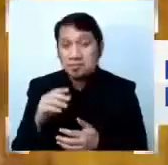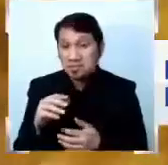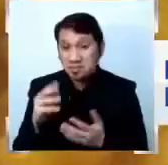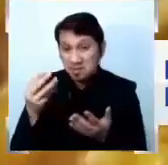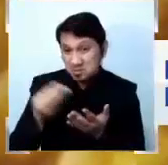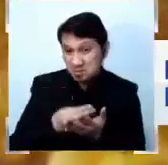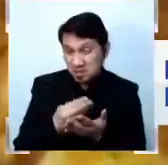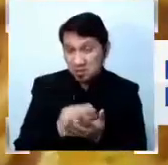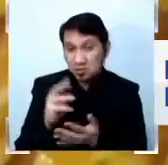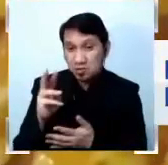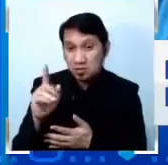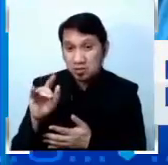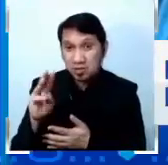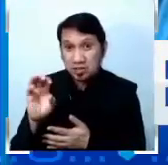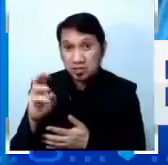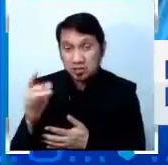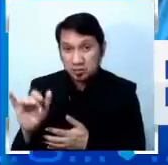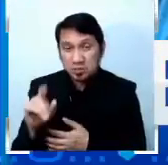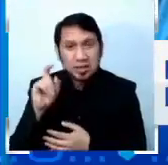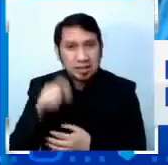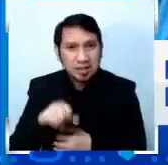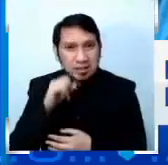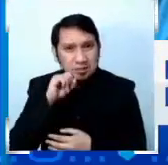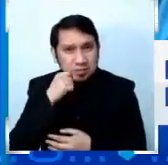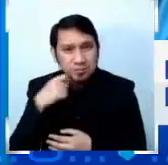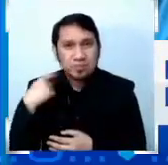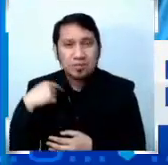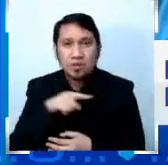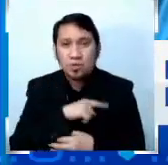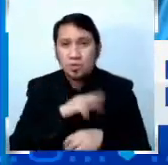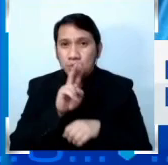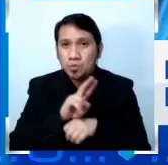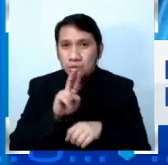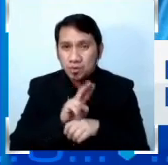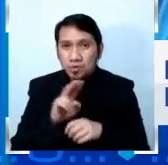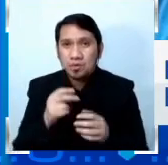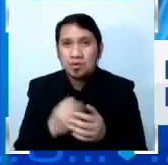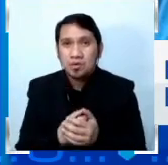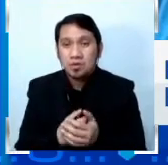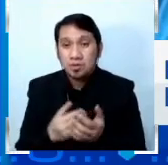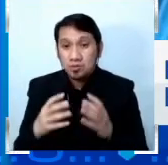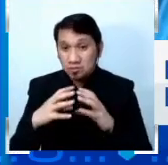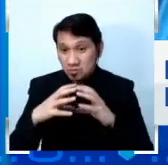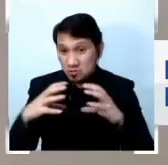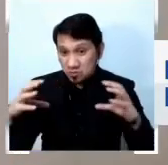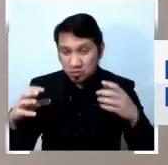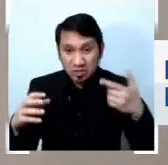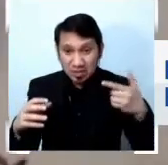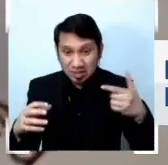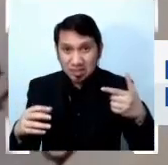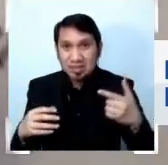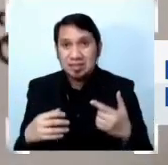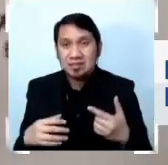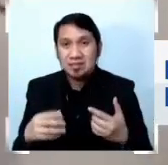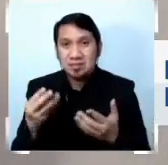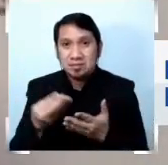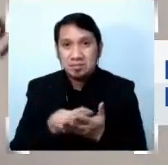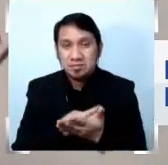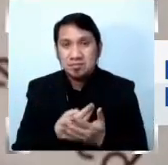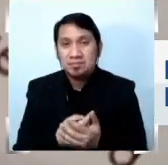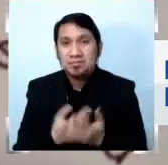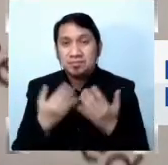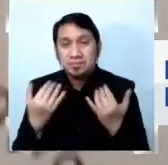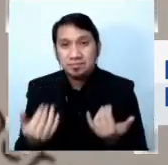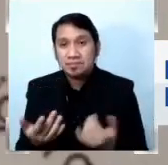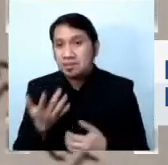is supposedly maasim talaga. Kasi we use carabao mangoes, yung green talaga, yung hilaw. Ipinatikim daw muna